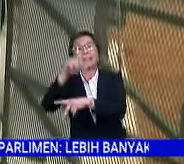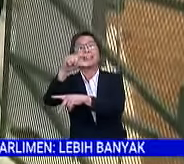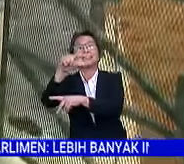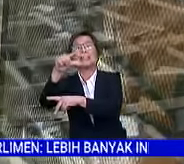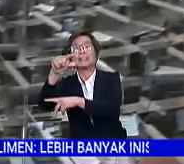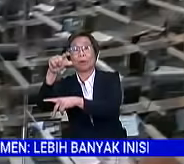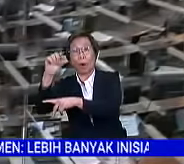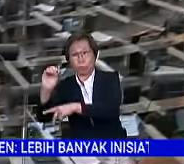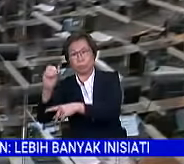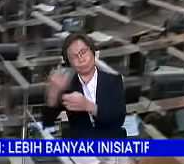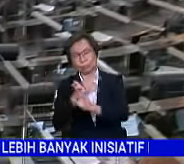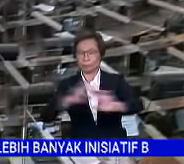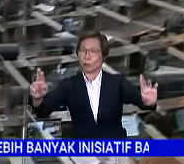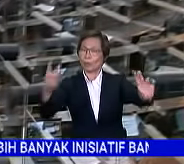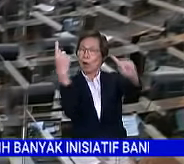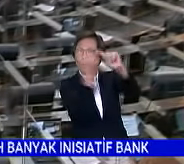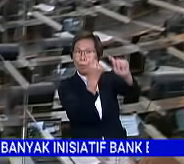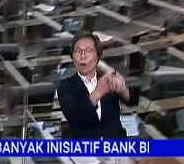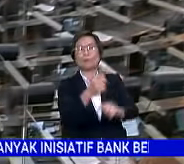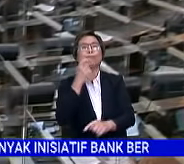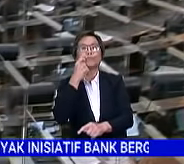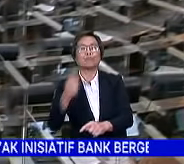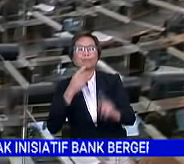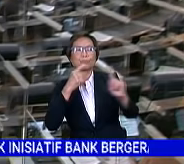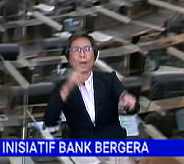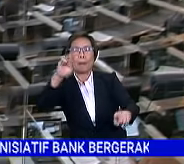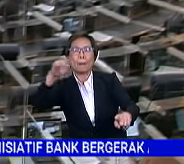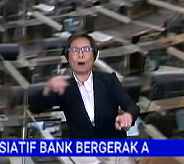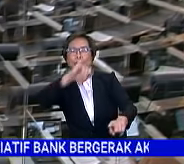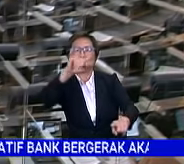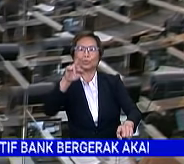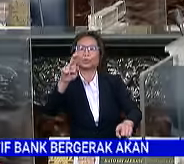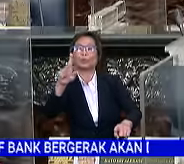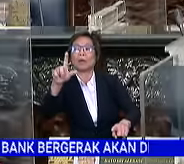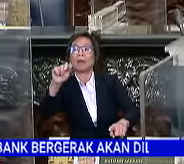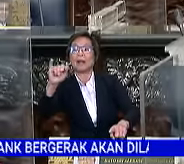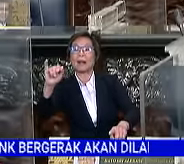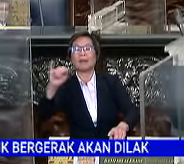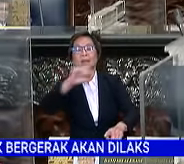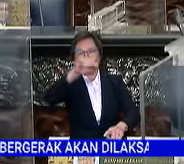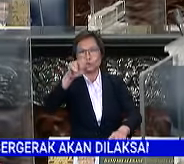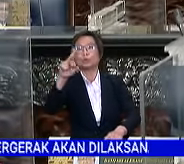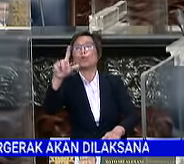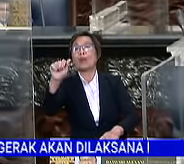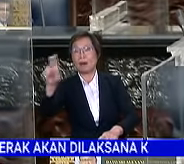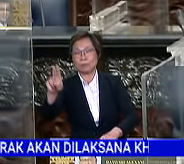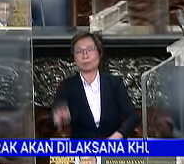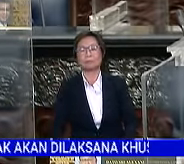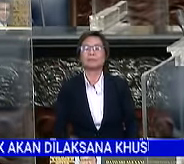juga telah siap dibina. Tan Sri Anwar menjawab pertanyaan Ahli Parlimen Julau, Larry Soon.